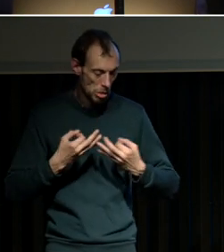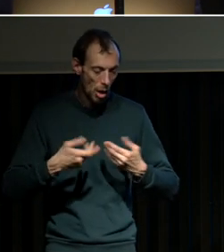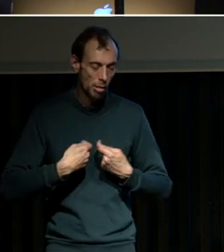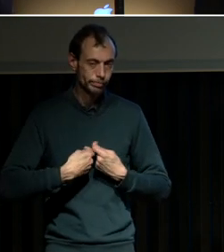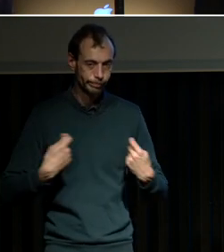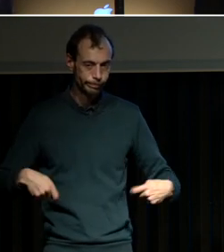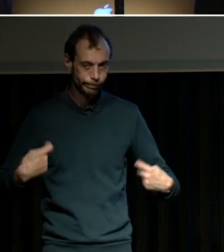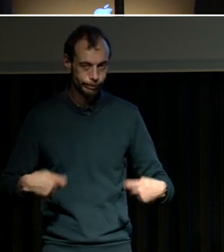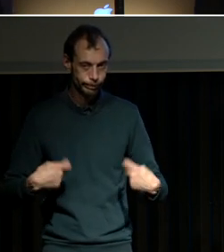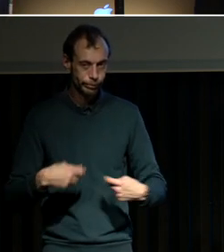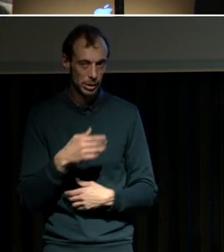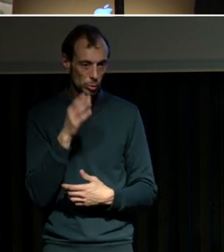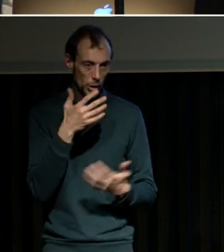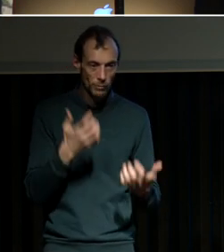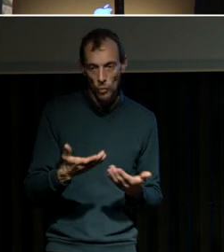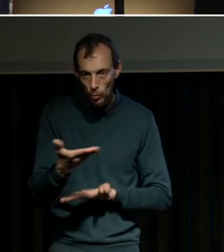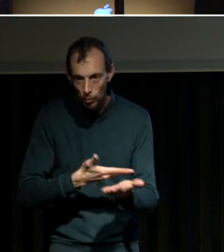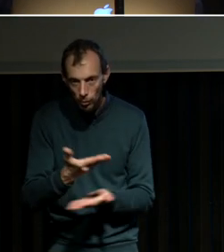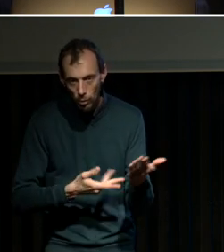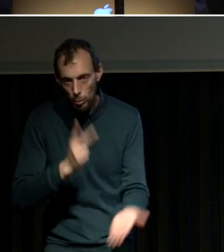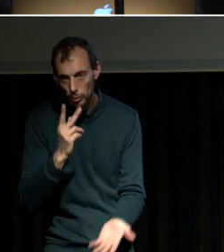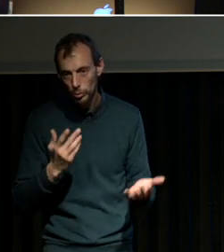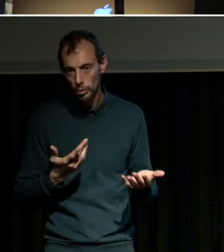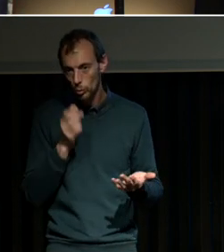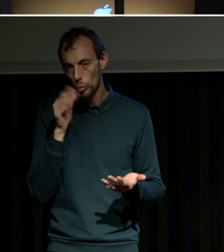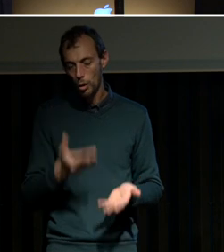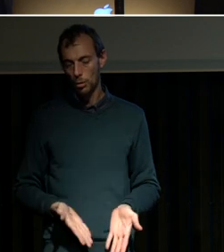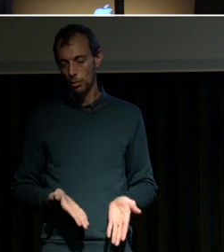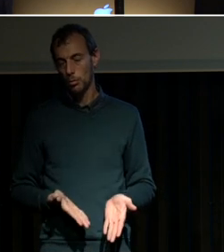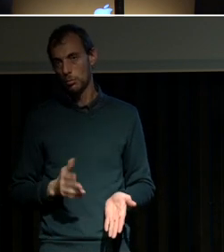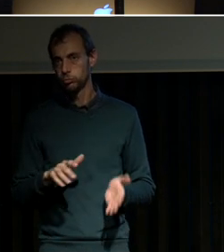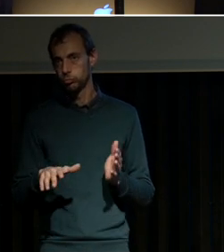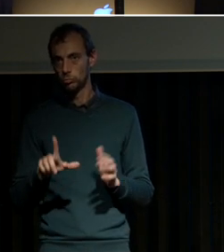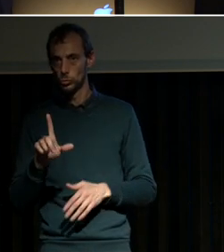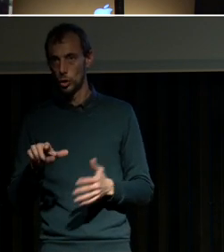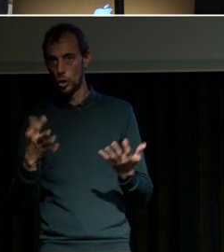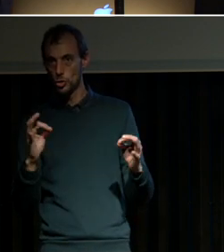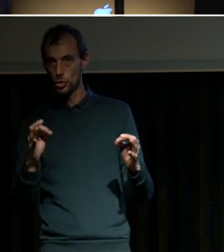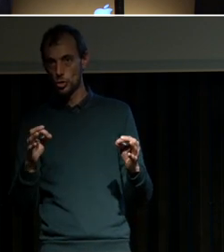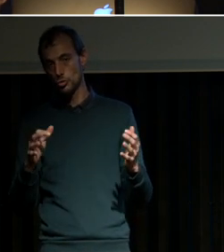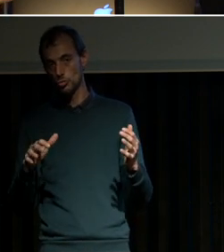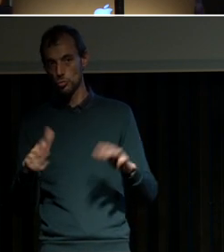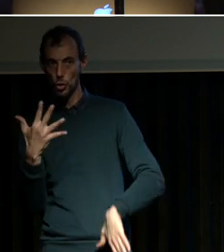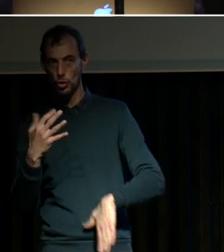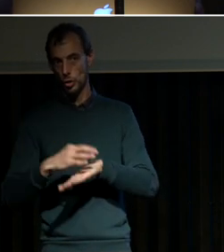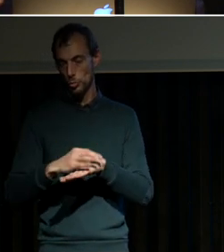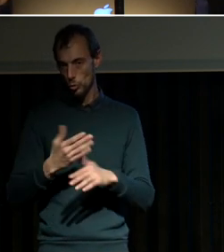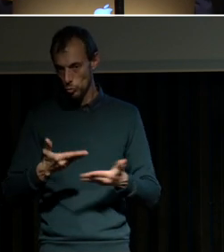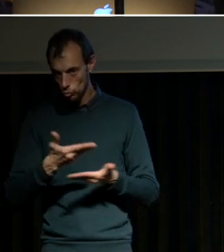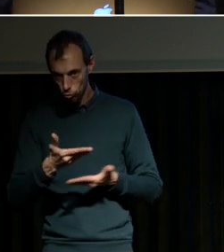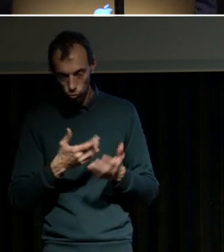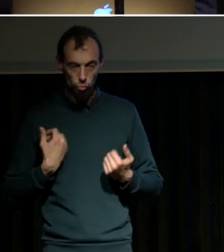un diaporama. Donc je vais essayer dans 10-15 minutes encore de faire la présentation pour qu'on ait à peu près une demi-heure, trois quarts d'heure pour pouvoir discuter entre